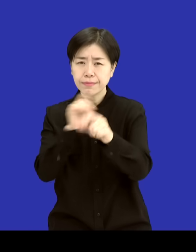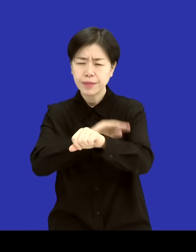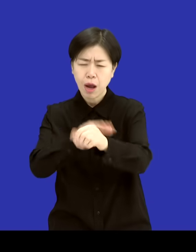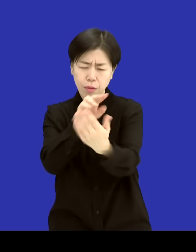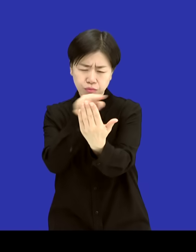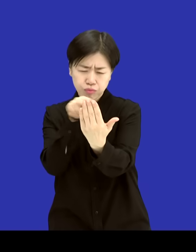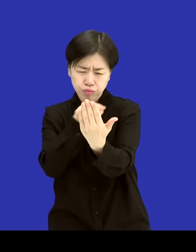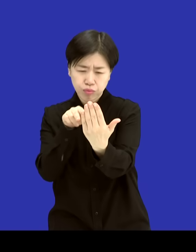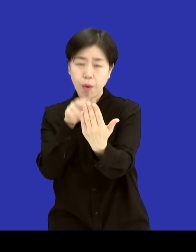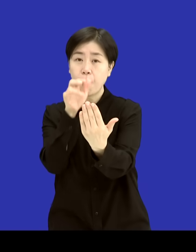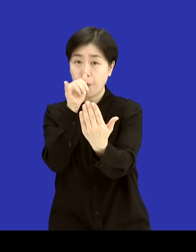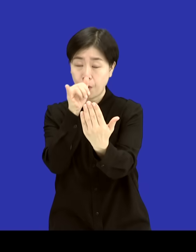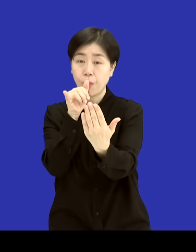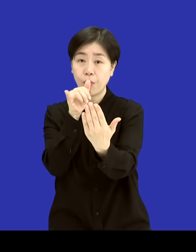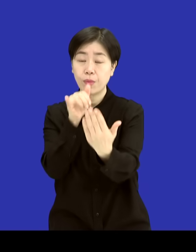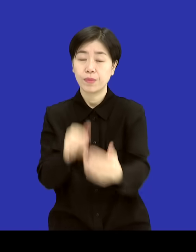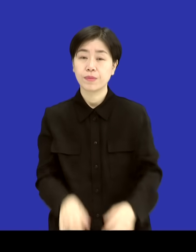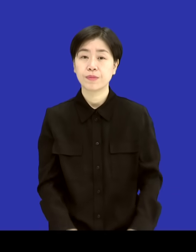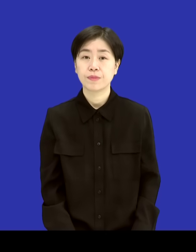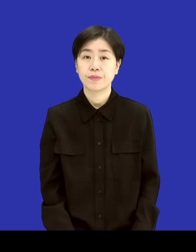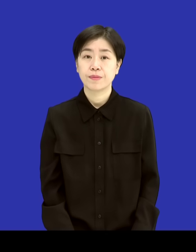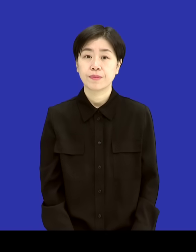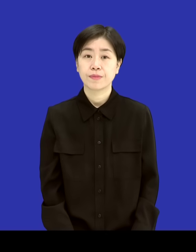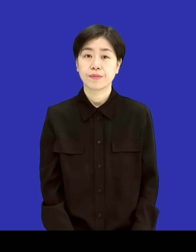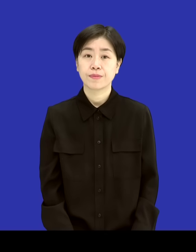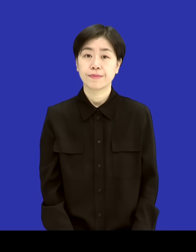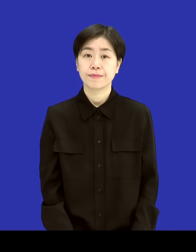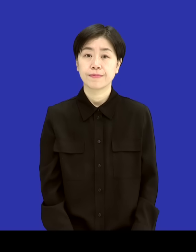되고 그러다 보니까 제가